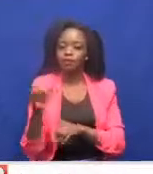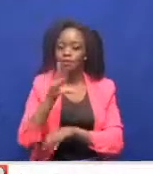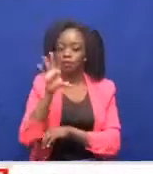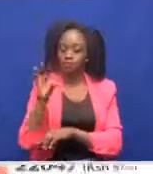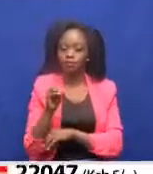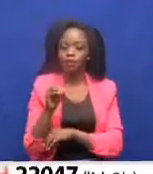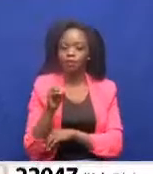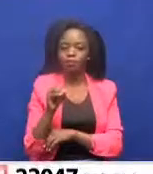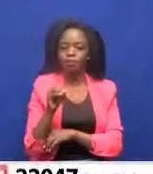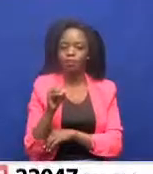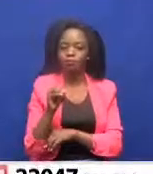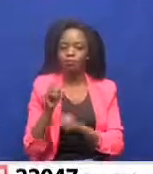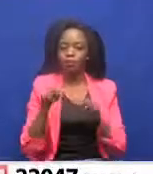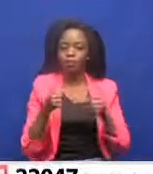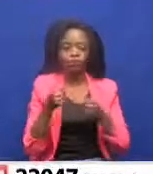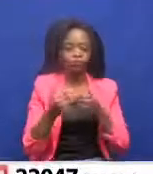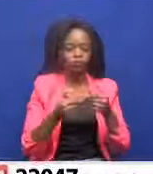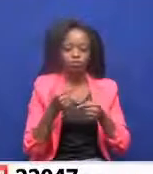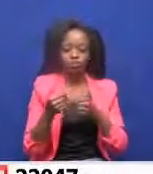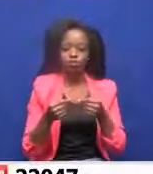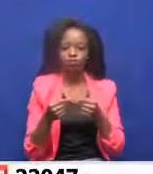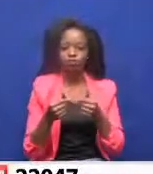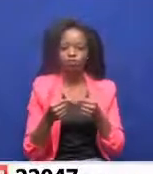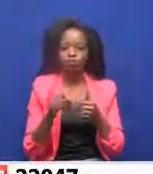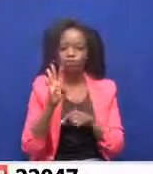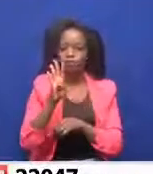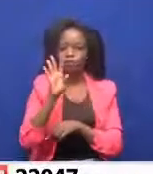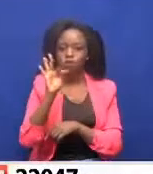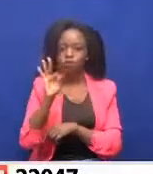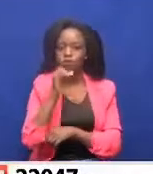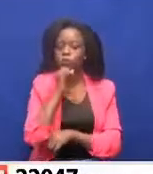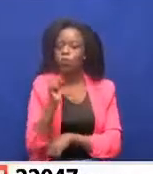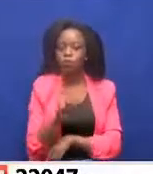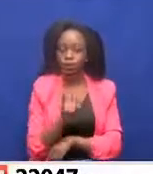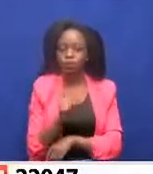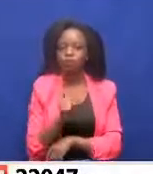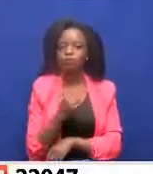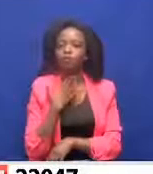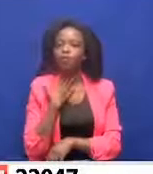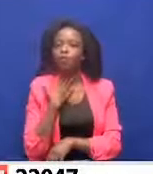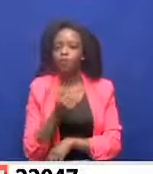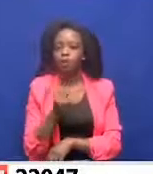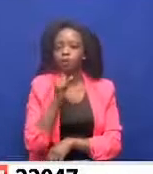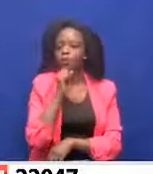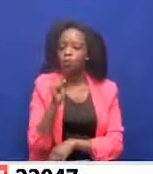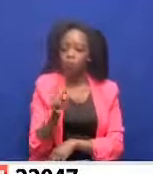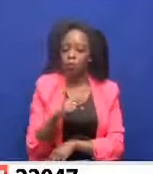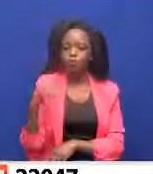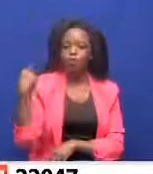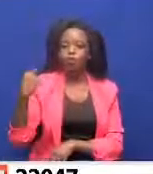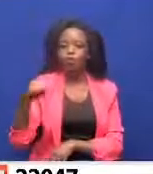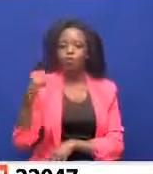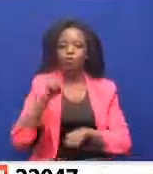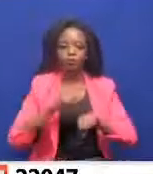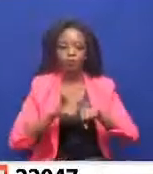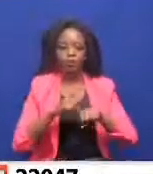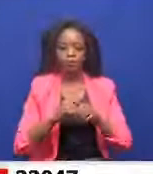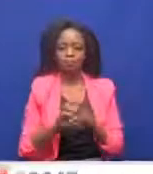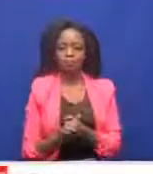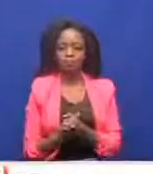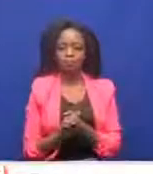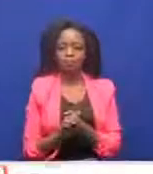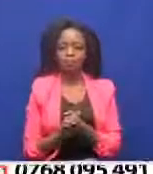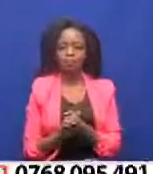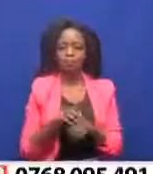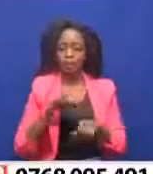Elias Yanga is taking a toll on him, the 43-year-old longing for the old golden times. Wakati